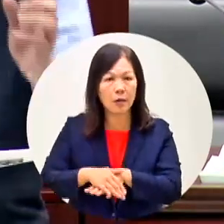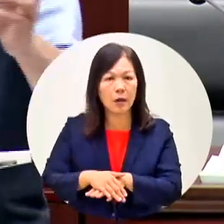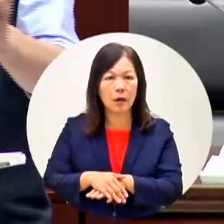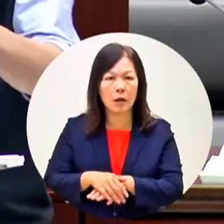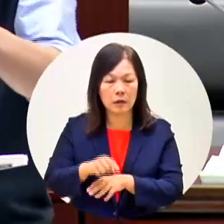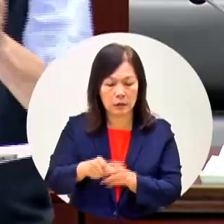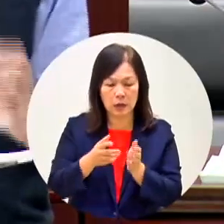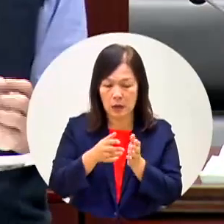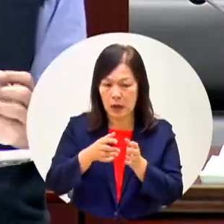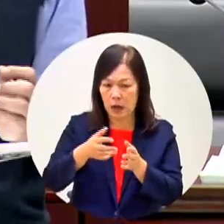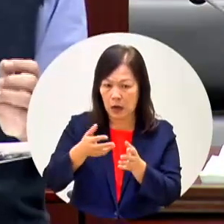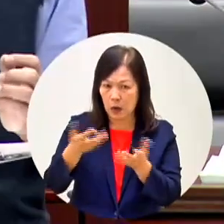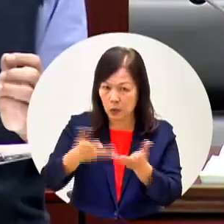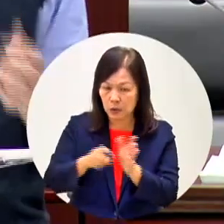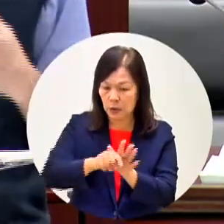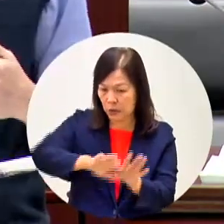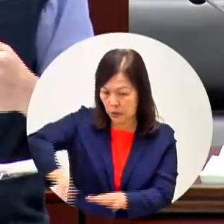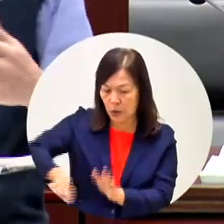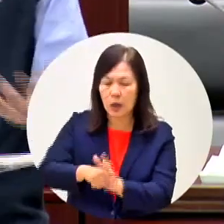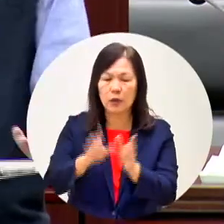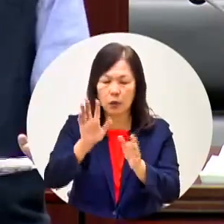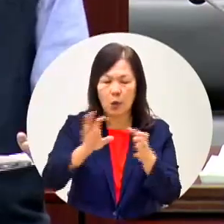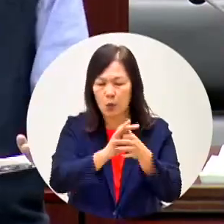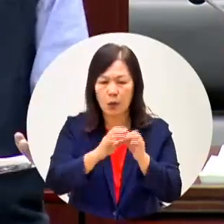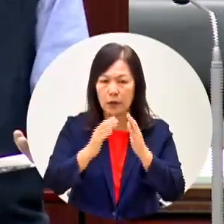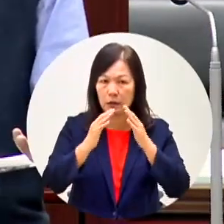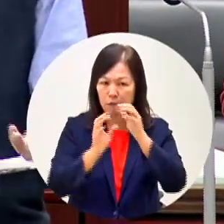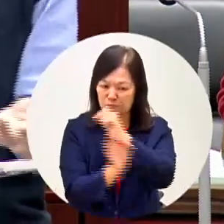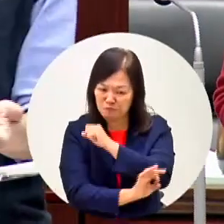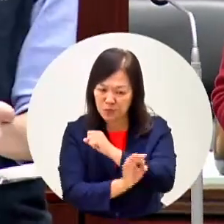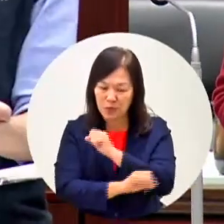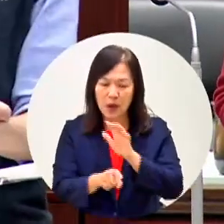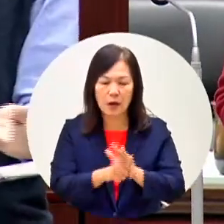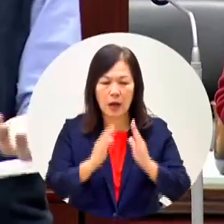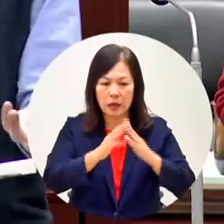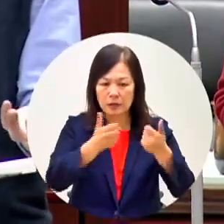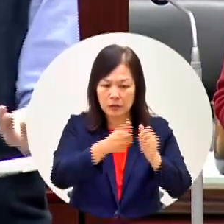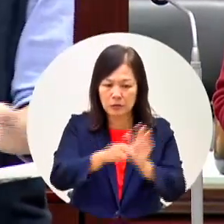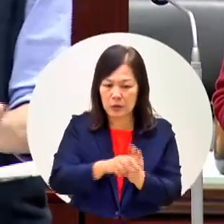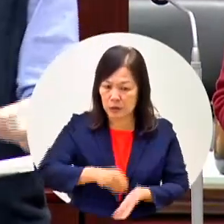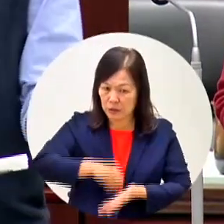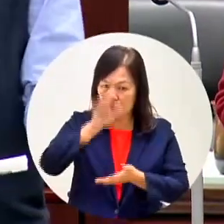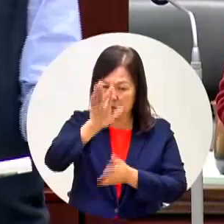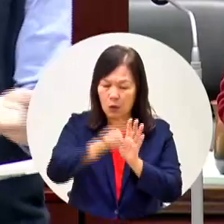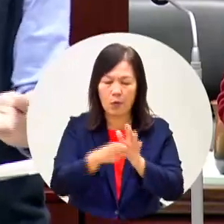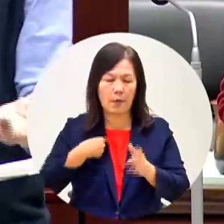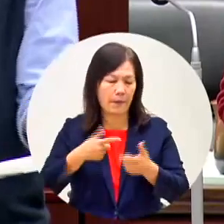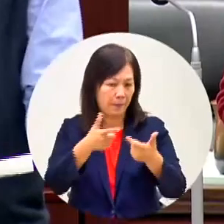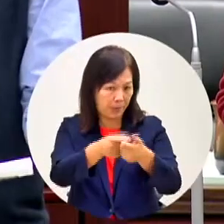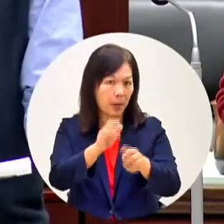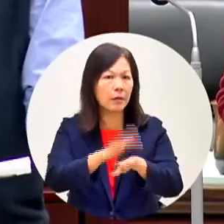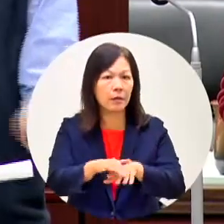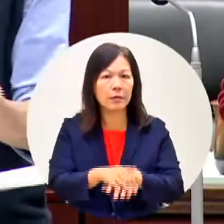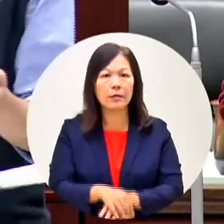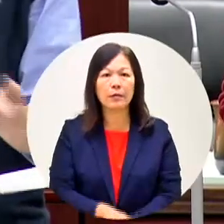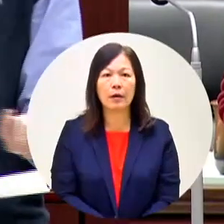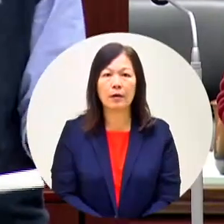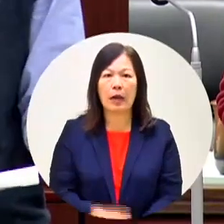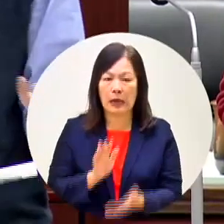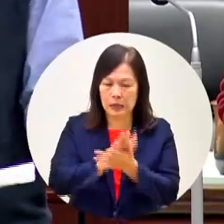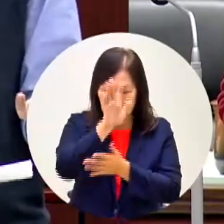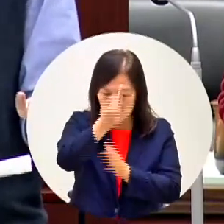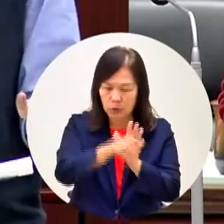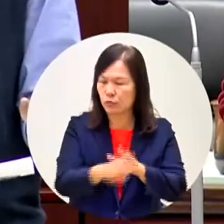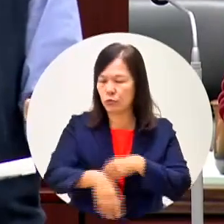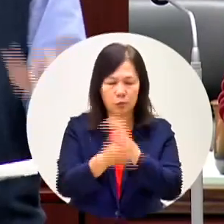案，只要议员提出来，高雄市政府一定全力配合。我们未来走的路就是 公开透明，没有什么